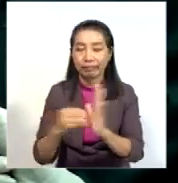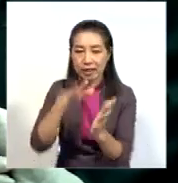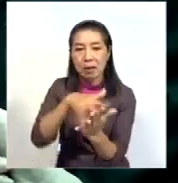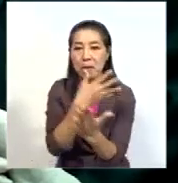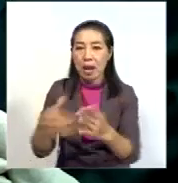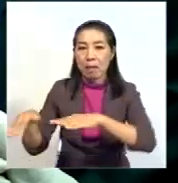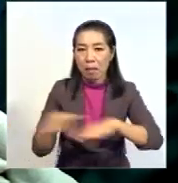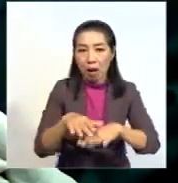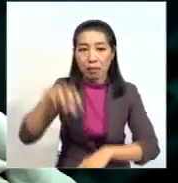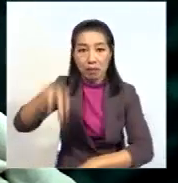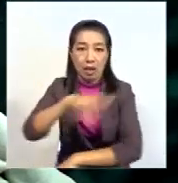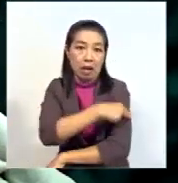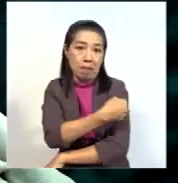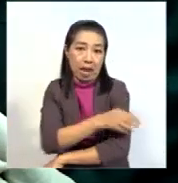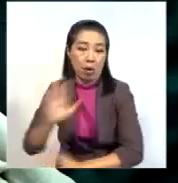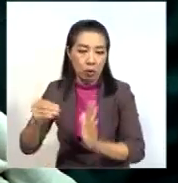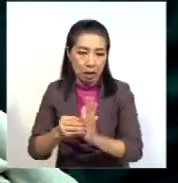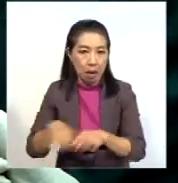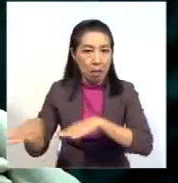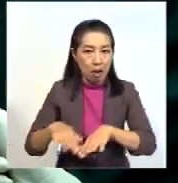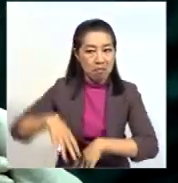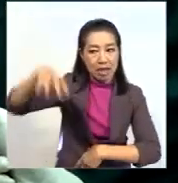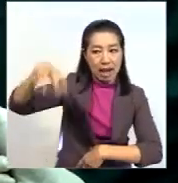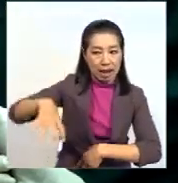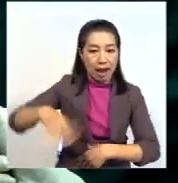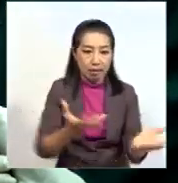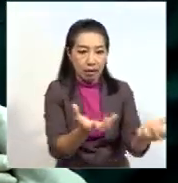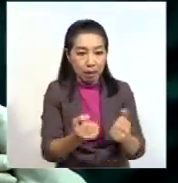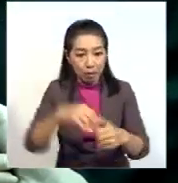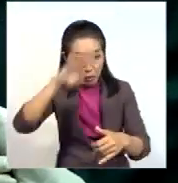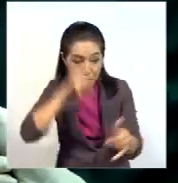ำนักการแพทย์ก็เตรียมสถานที่อะไรไว้ต่างๆนะครับ